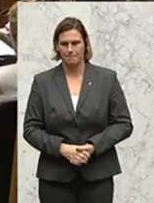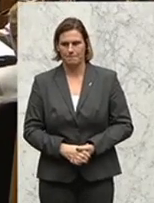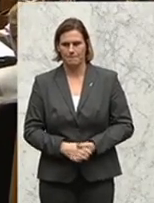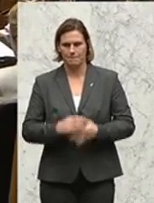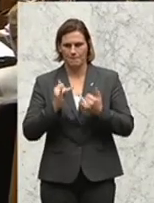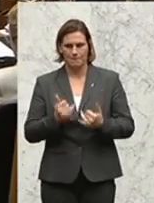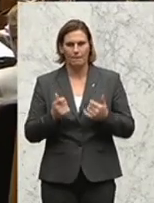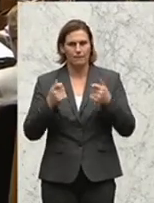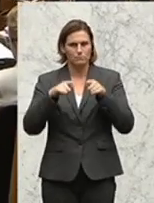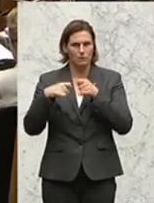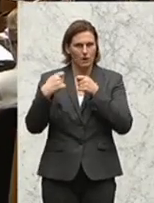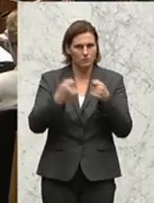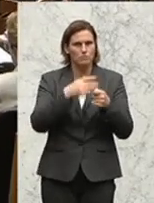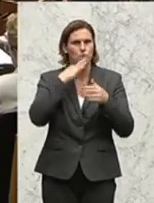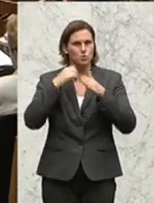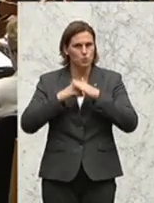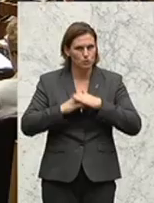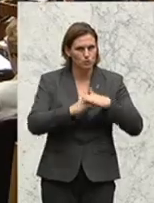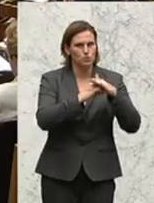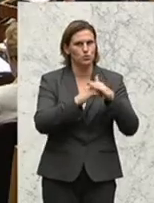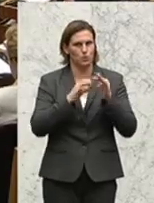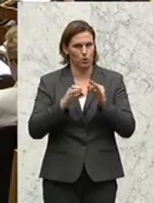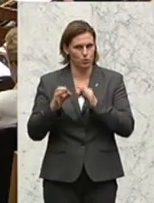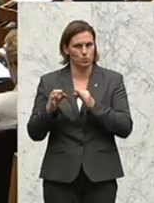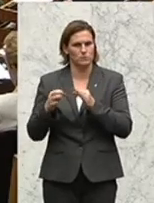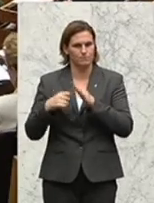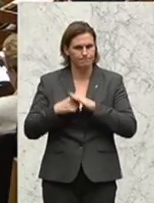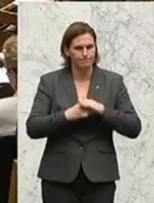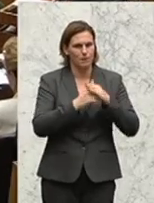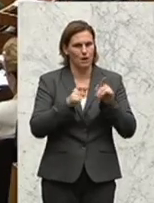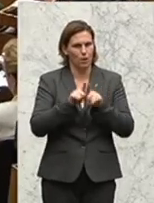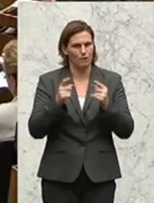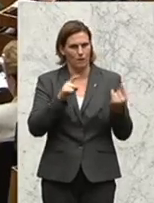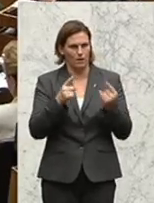Verfassungsgerichtshof kritisiert der Asyl- und Integrationssprecher, der NEOS, Nikolaus Scherak.